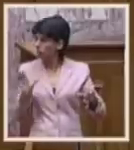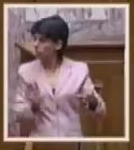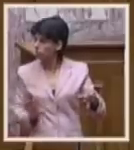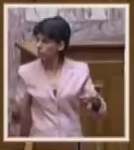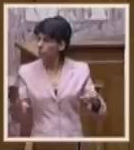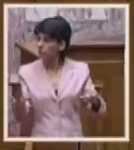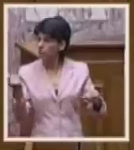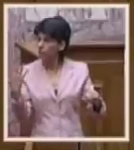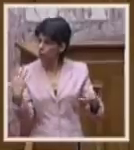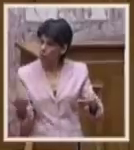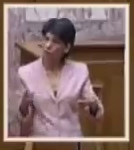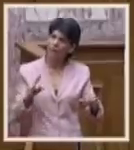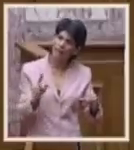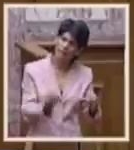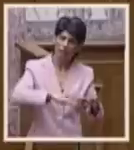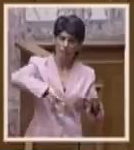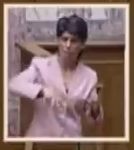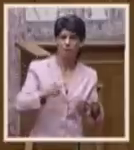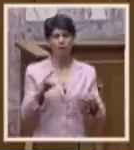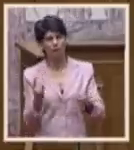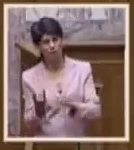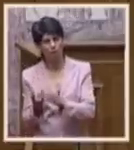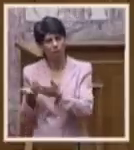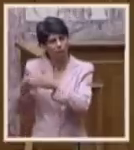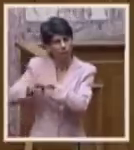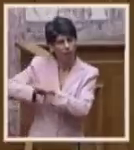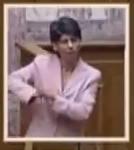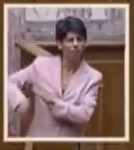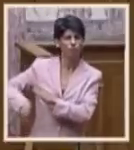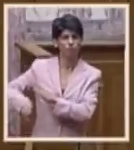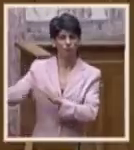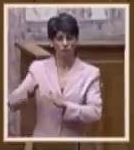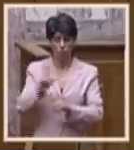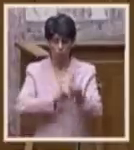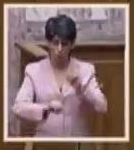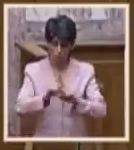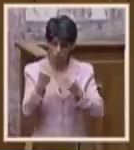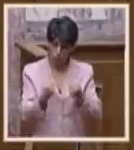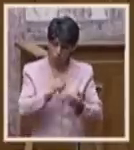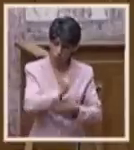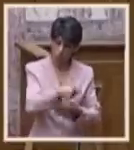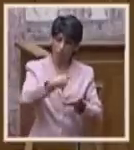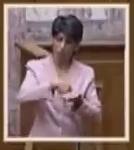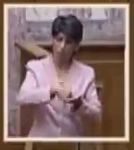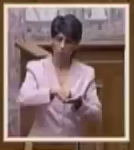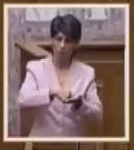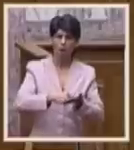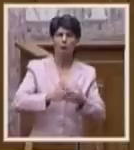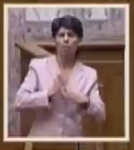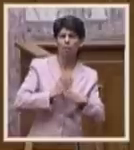κρυμμένα. Και αυτό αδικεί τον κάλο πληρωτή ή και αυτόν που δεν μπορεί να κρύψει και ευνοεί σκανδαλωδώς του